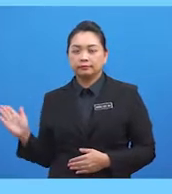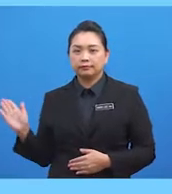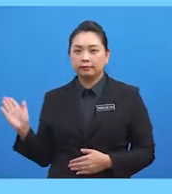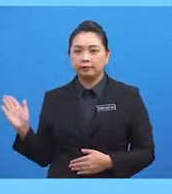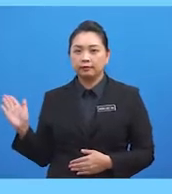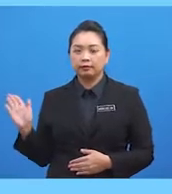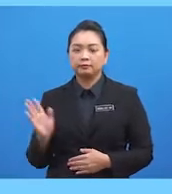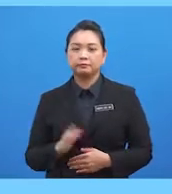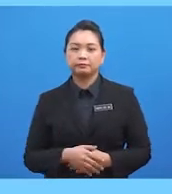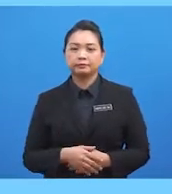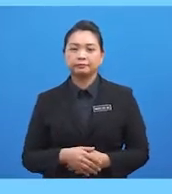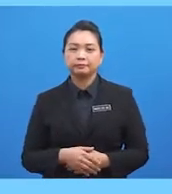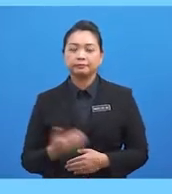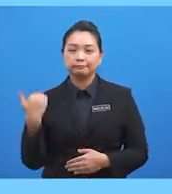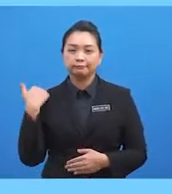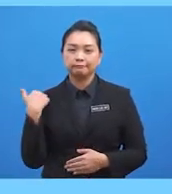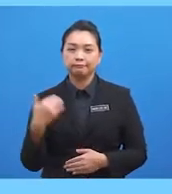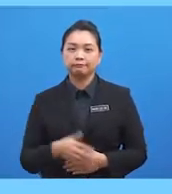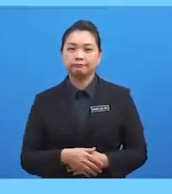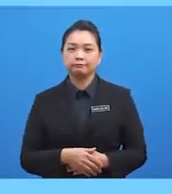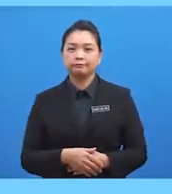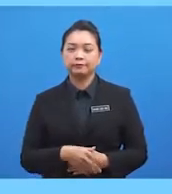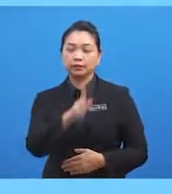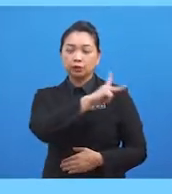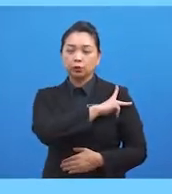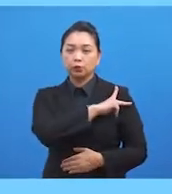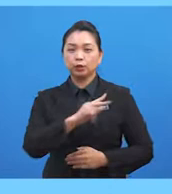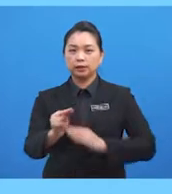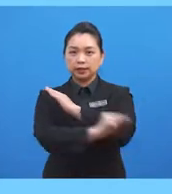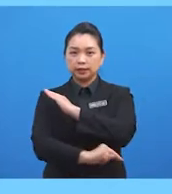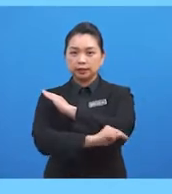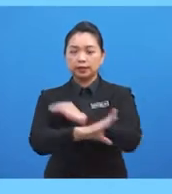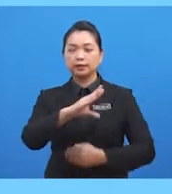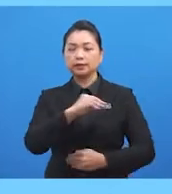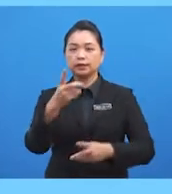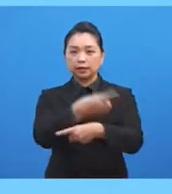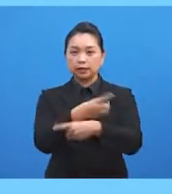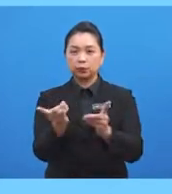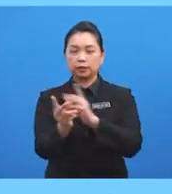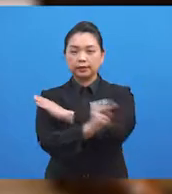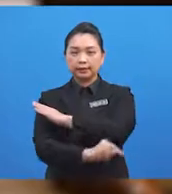Badan perundangan negeri terdiri daripada ketua negeri dan dewan negeri.